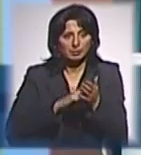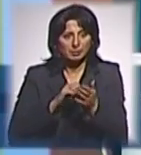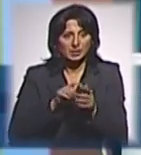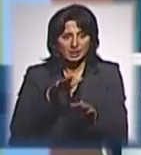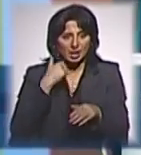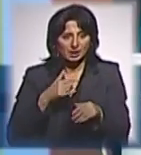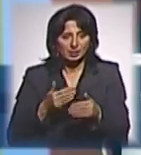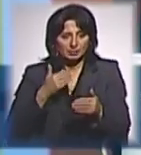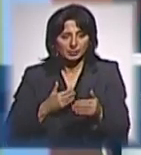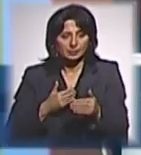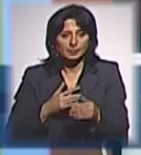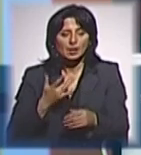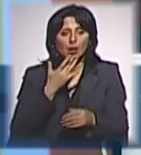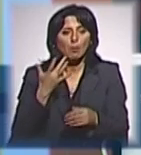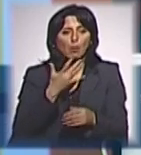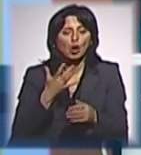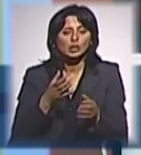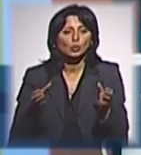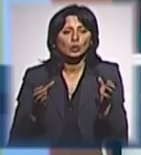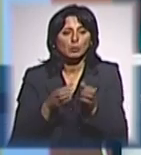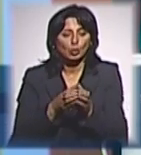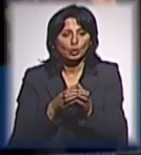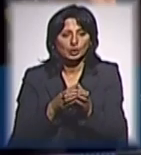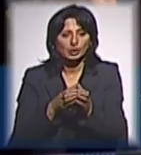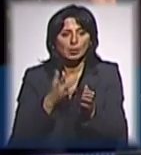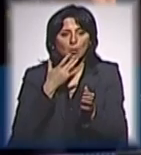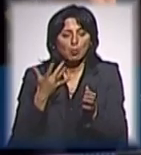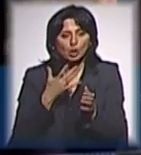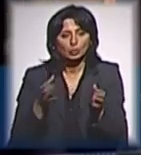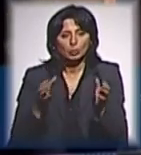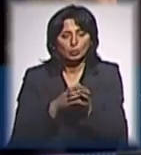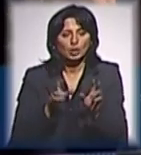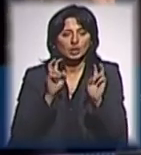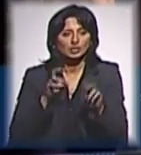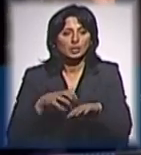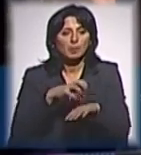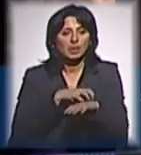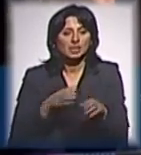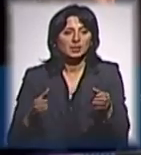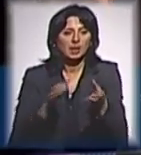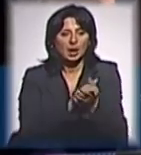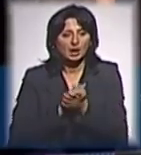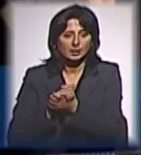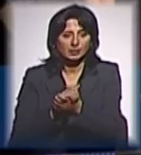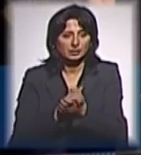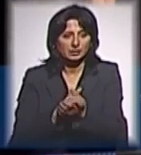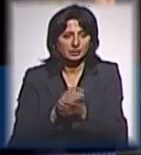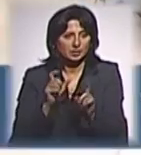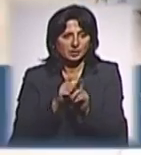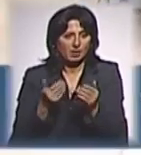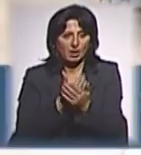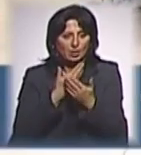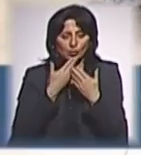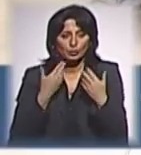არ მოხდა სხვა დანარჩენ ოპოზიციურ პარტიებთან? ეკა პოლიტიკური ბლოკი ნიშნავს პარტიების გაერთიანებას. მე მგონი ახალი არაფერი მithქვამს,